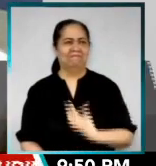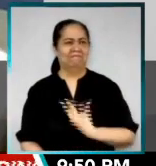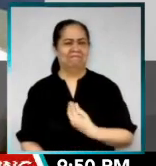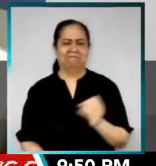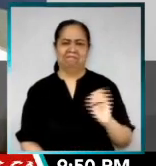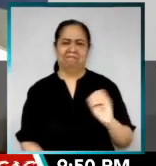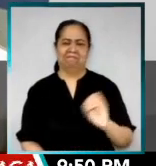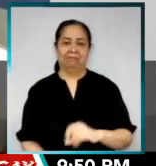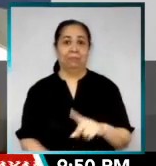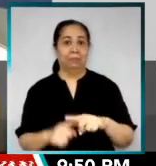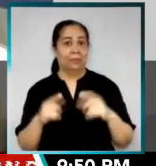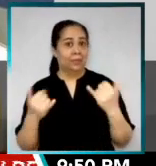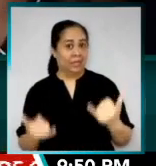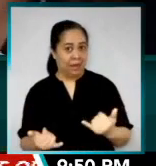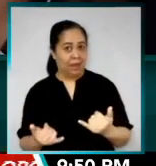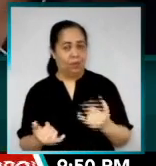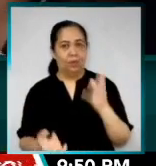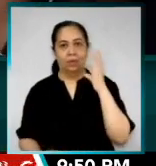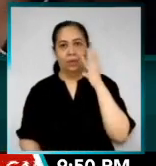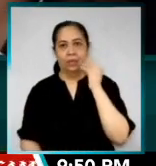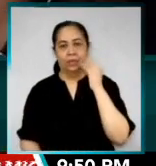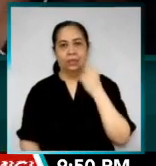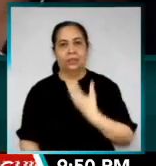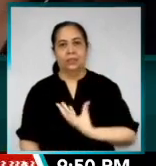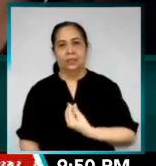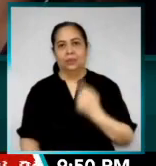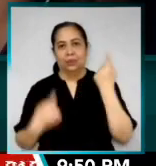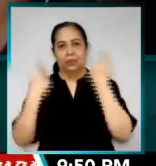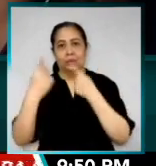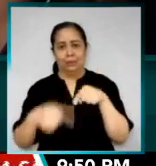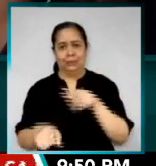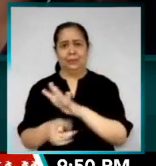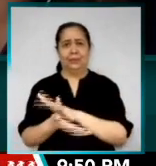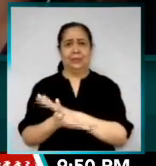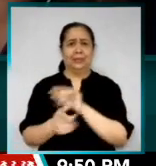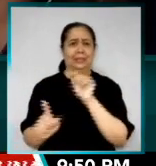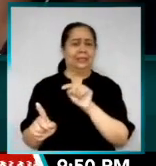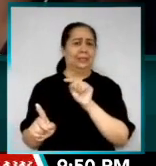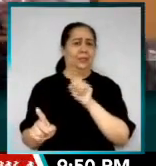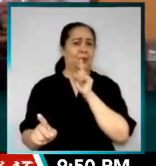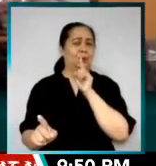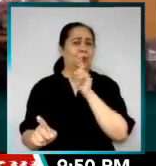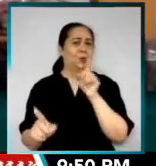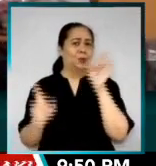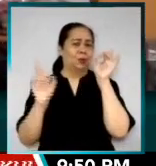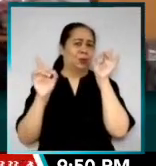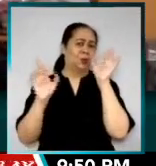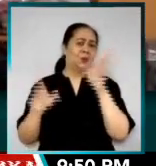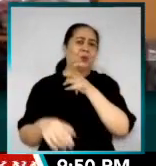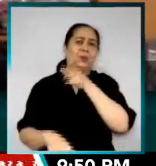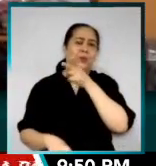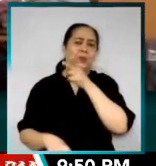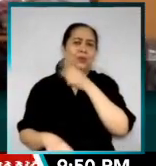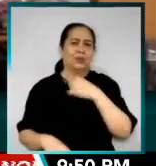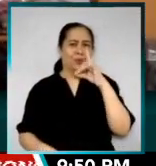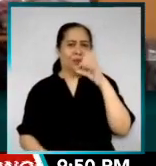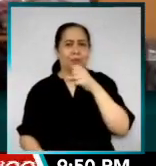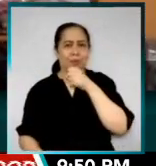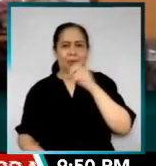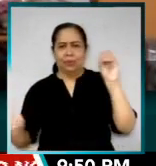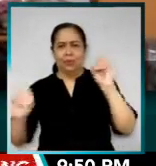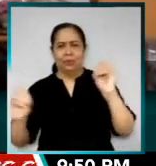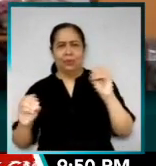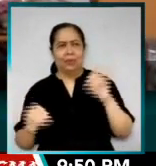ngayon, nakaranas daw siya ng takot. Yung COVID-19 na yan, yun ang aking tinatakutan. Sandaan na ako, wala pa akong alam na